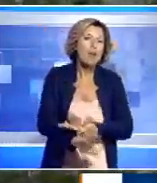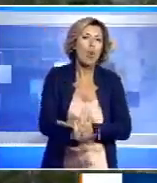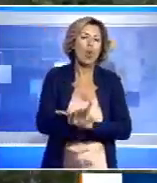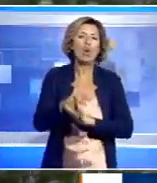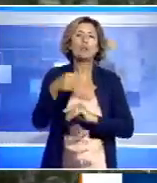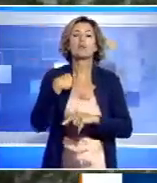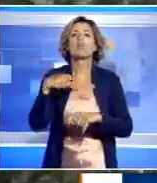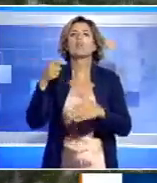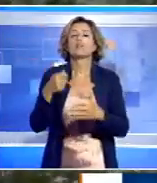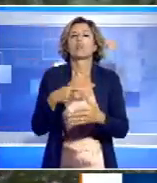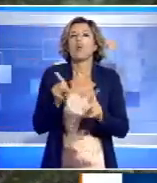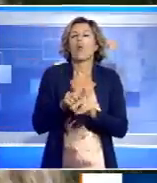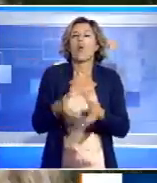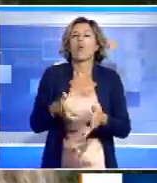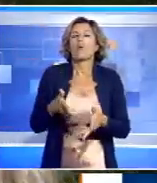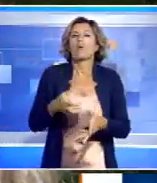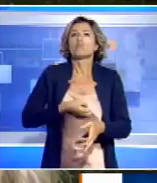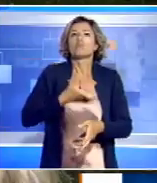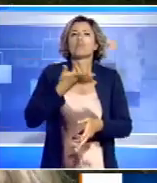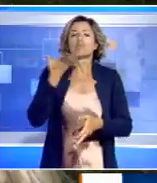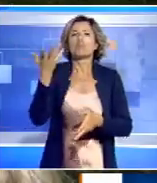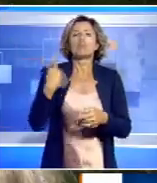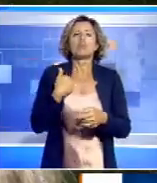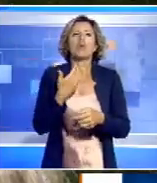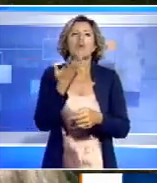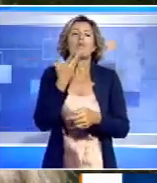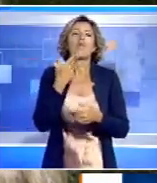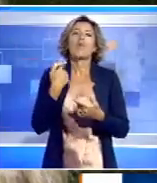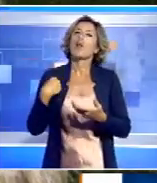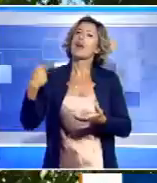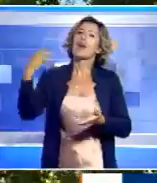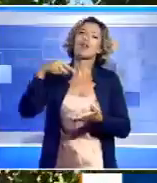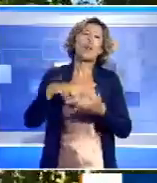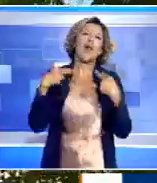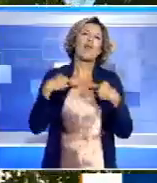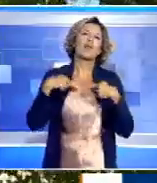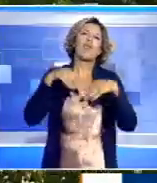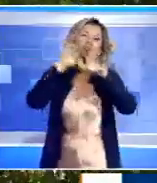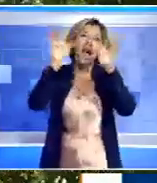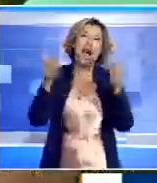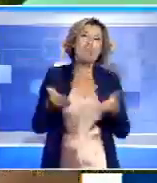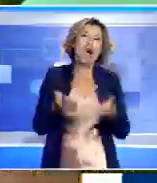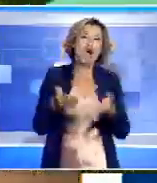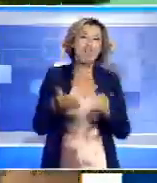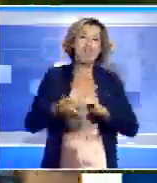riemergono. Viene quasi la voglia di tornare a vivere in una capanna.